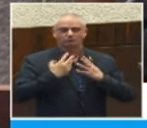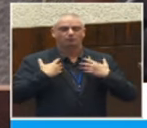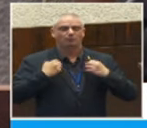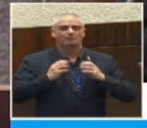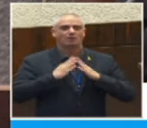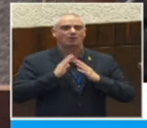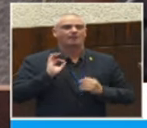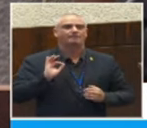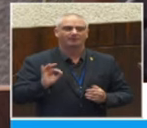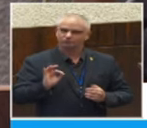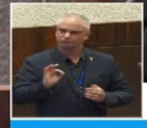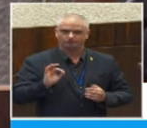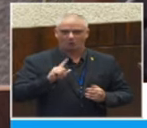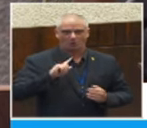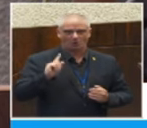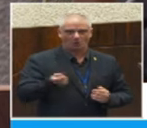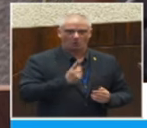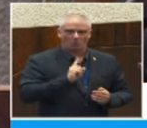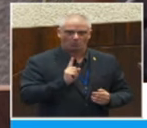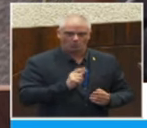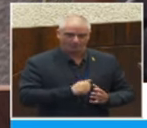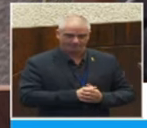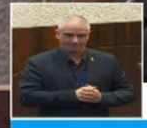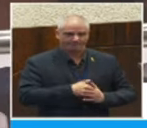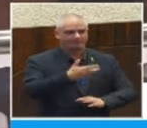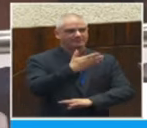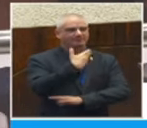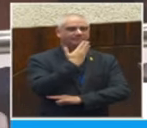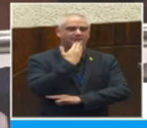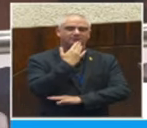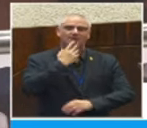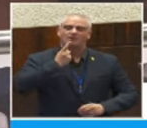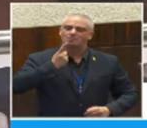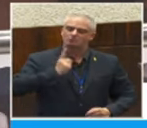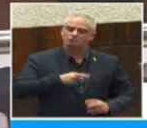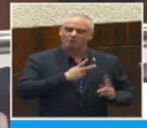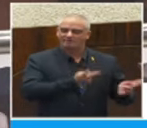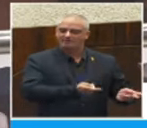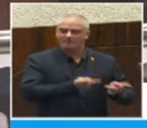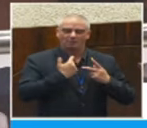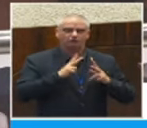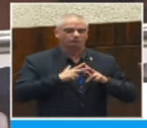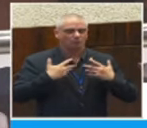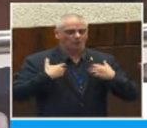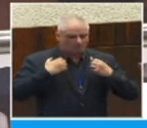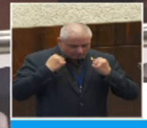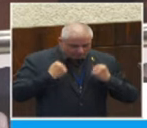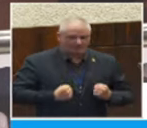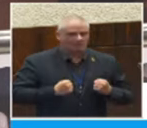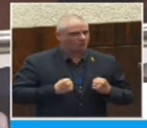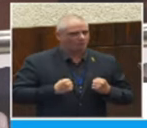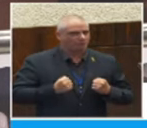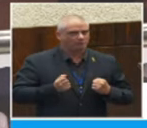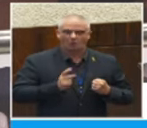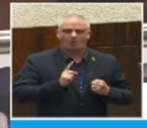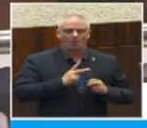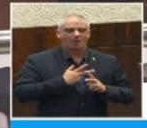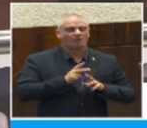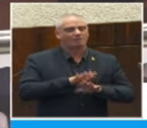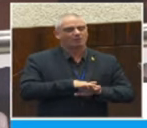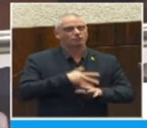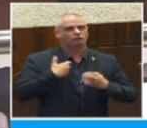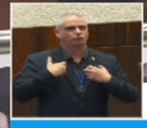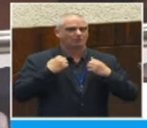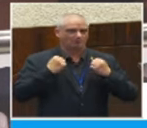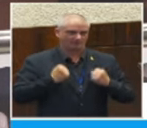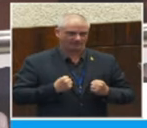לא כולם. מדינת ישראל מחויבת להשבתם בביטחון, לא אך תחושת ביטחון,